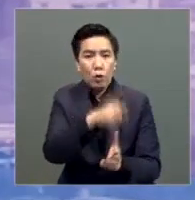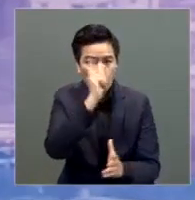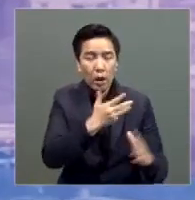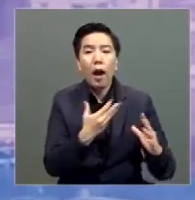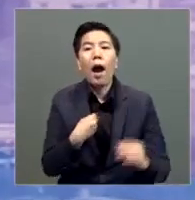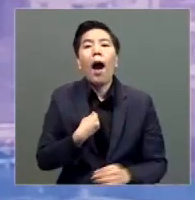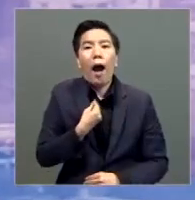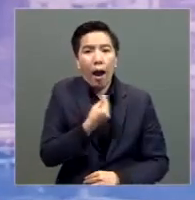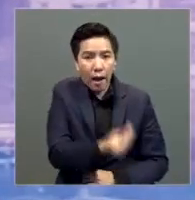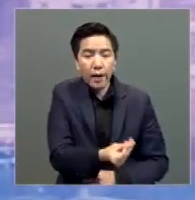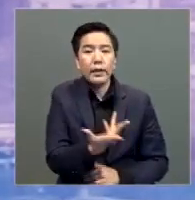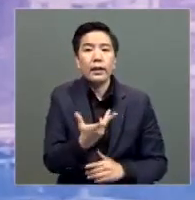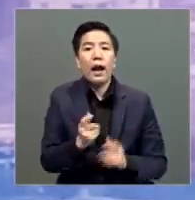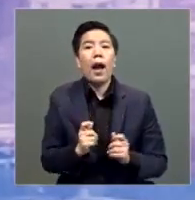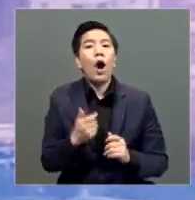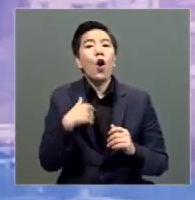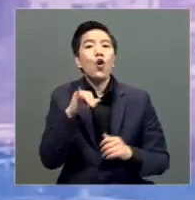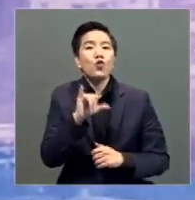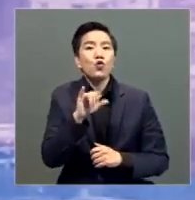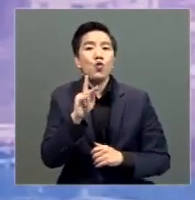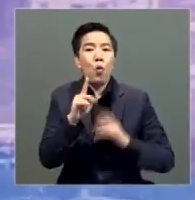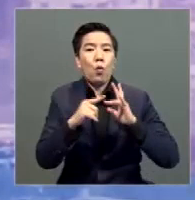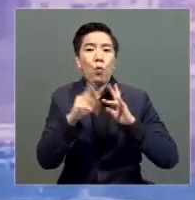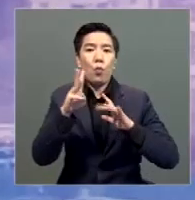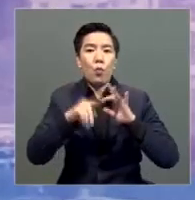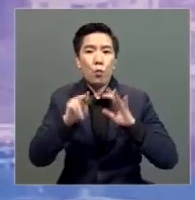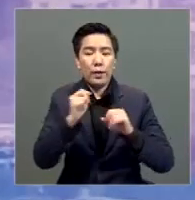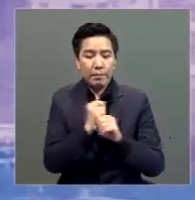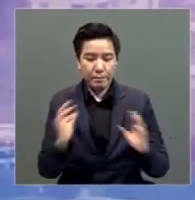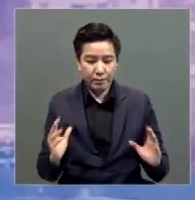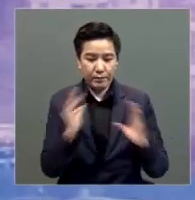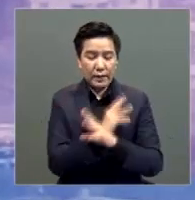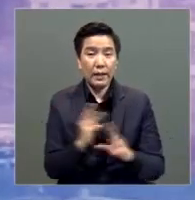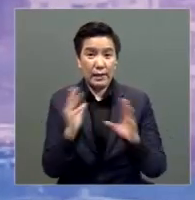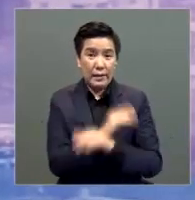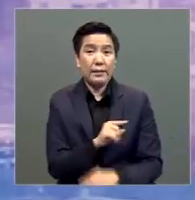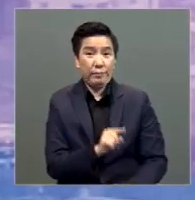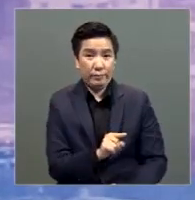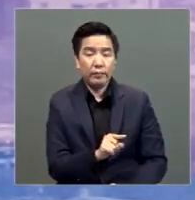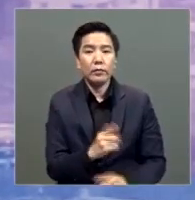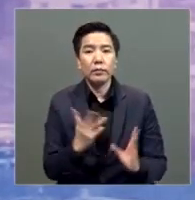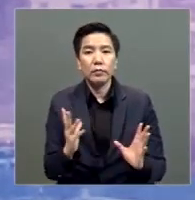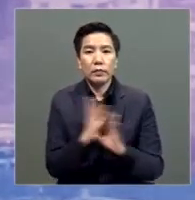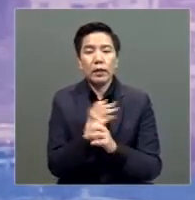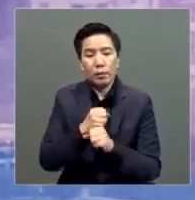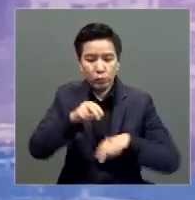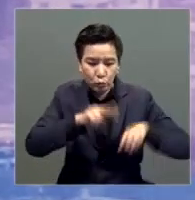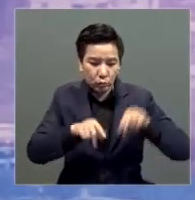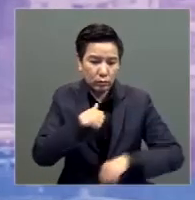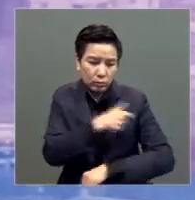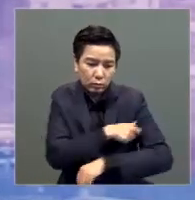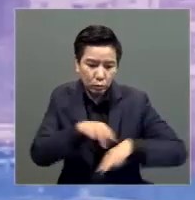ก็อนุญาตเป็นข้อยกเว้นว่าพวกที่เป็นผลัดเป็นกะเป็นเวรเป็นย